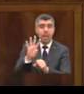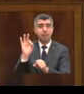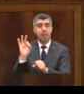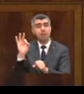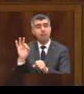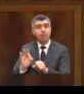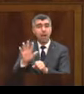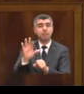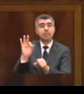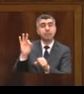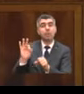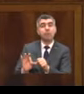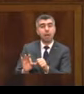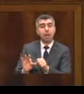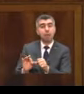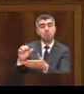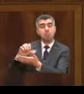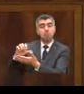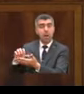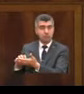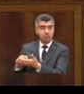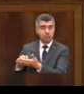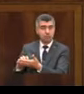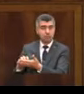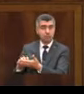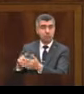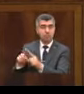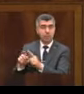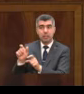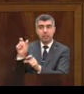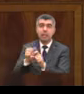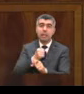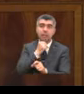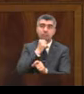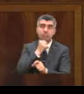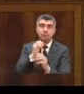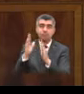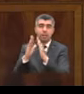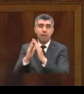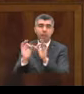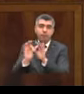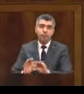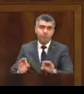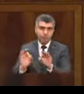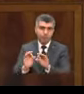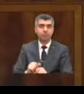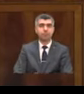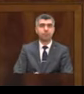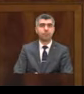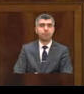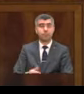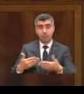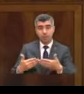حتى 50% في هذه الدول يعني في صفوف المسنين المتواجدين في مؤسسات الرعاية الاجتماعية. في هذا